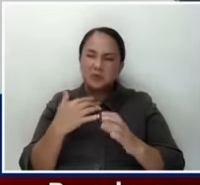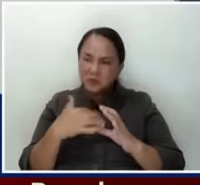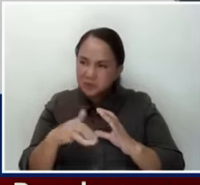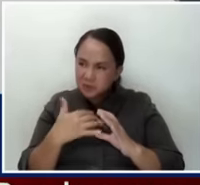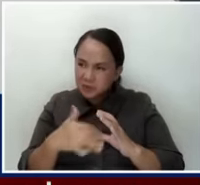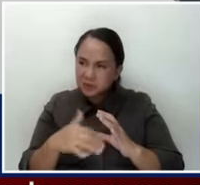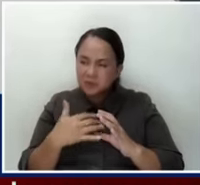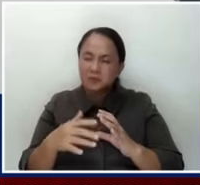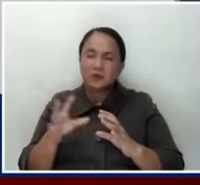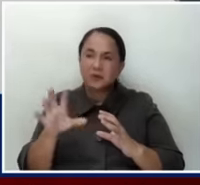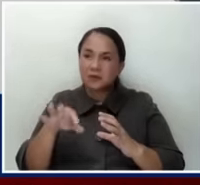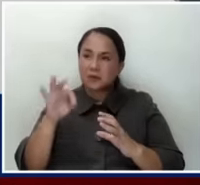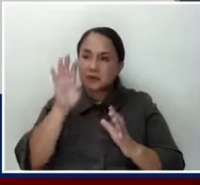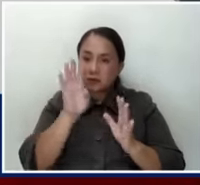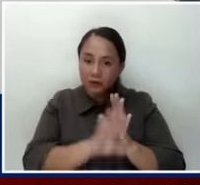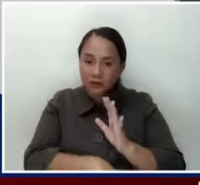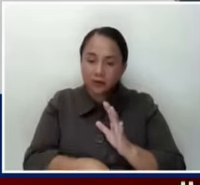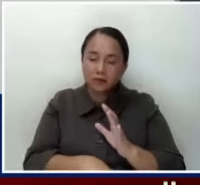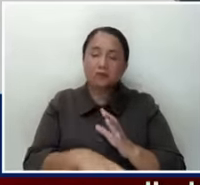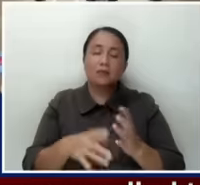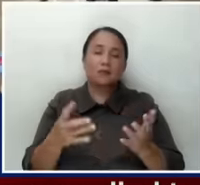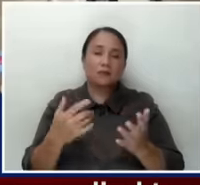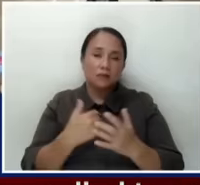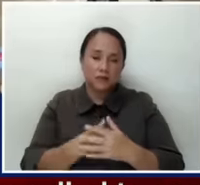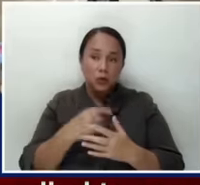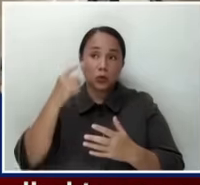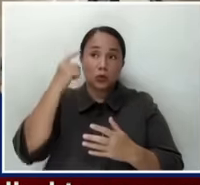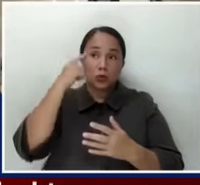makahanap ng mura, akala nila yun na yun.